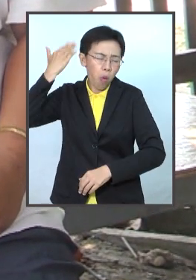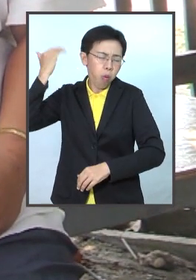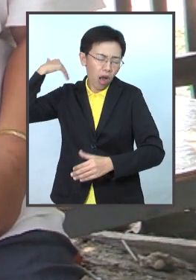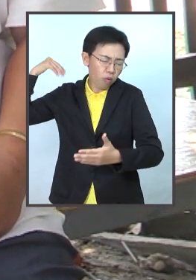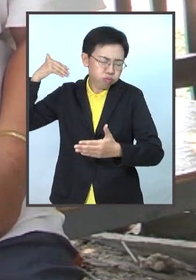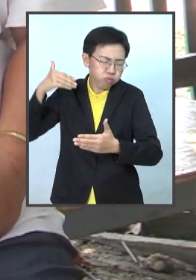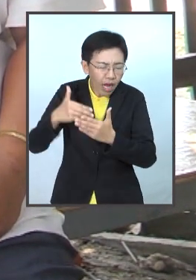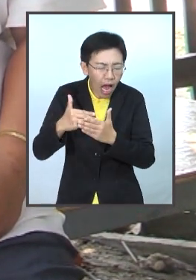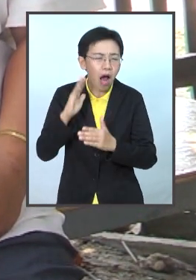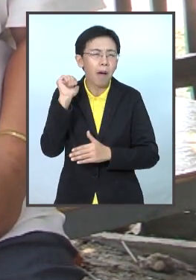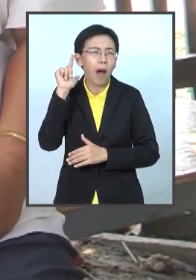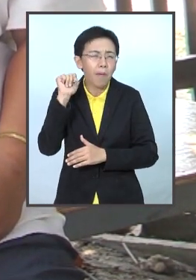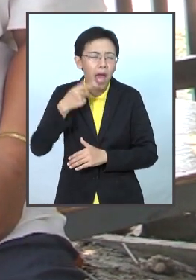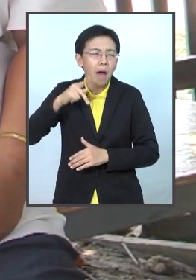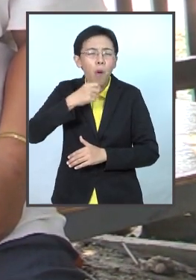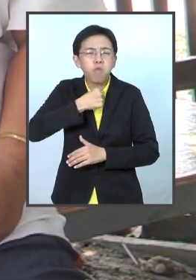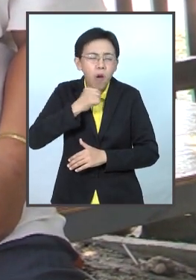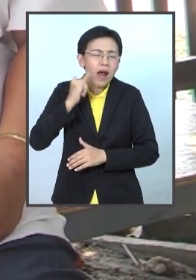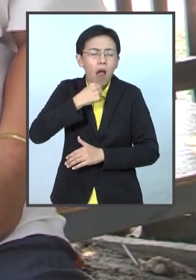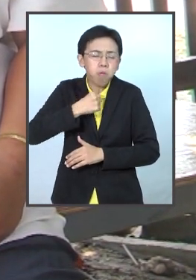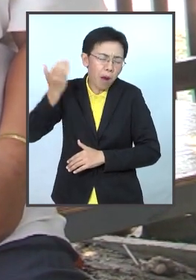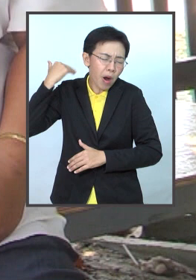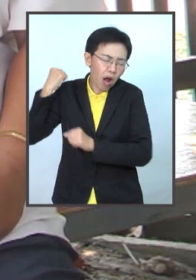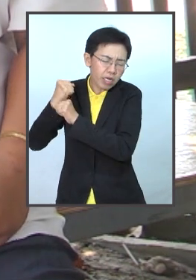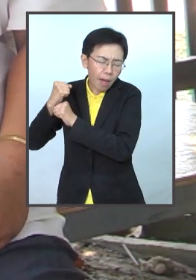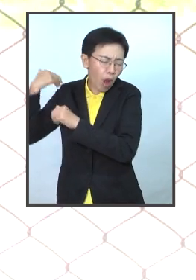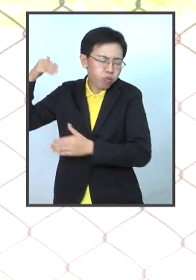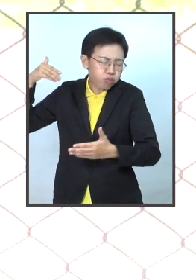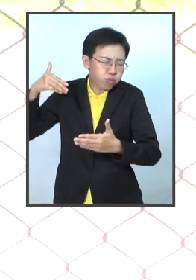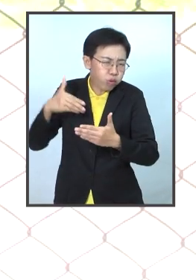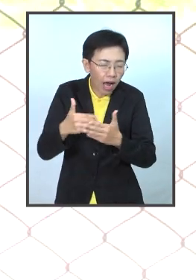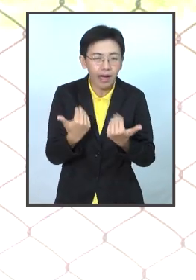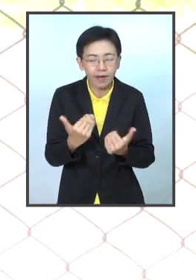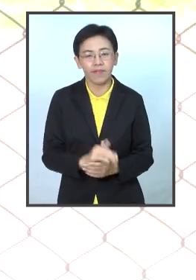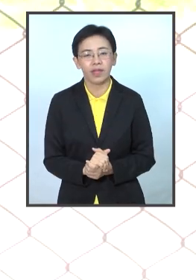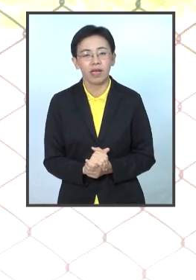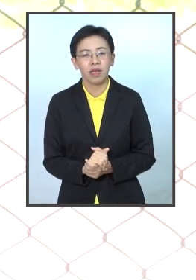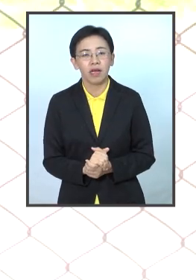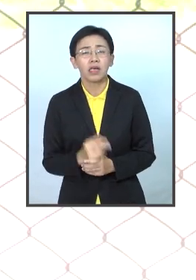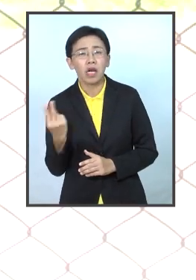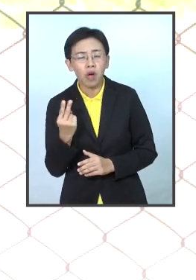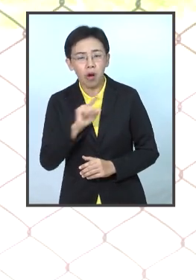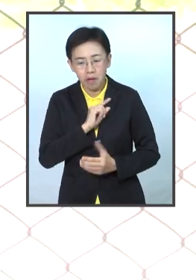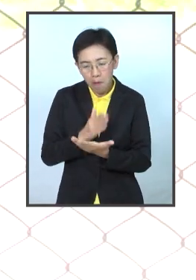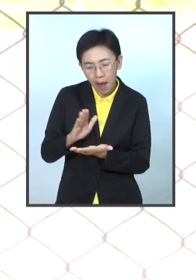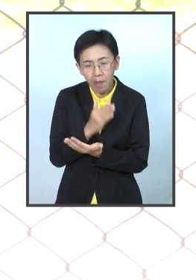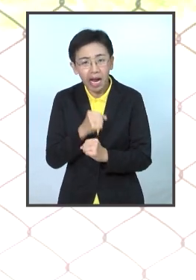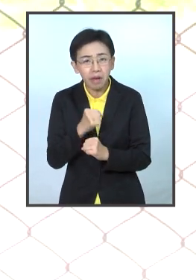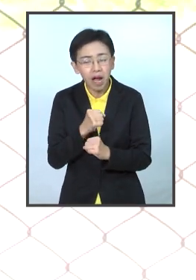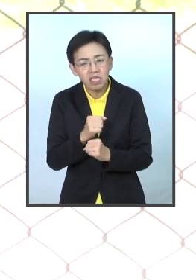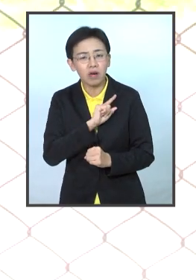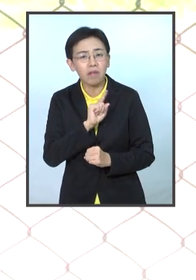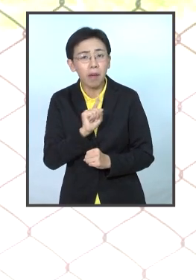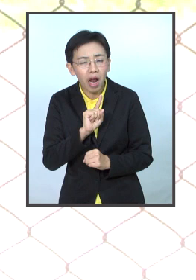ตั้งแต่ยุค คุณพ่อคุณแม่ปู่ย่าตายายแล้ว ทราบมาว่าพี่ดวงพรกับสามีเนี่ยจะต้องแบ่งหน้าที่กัน